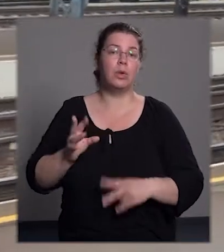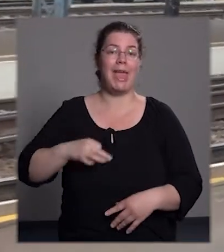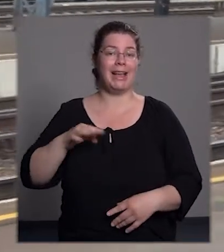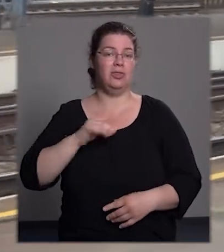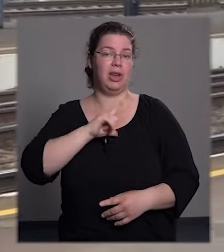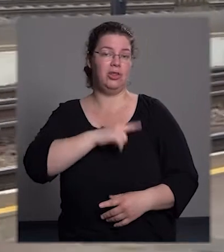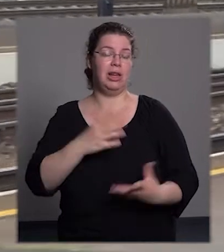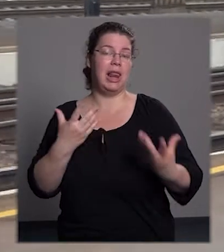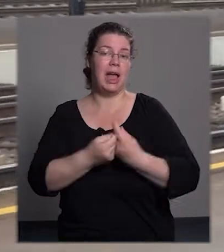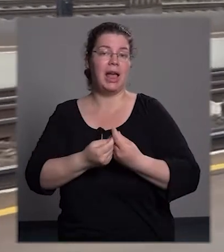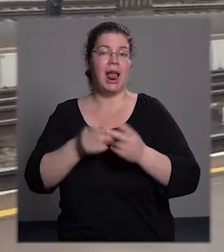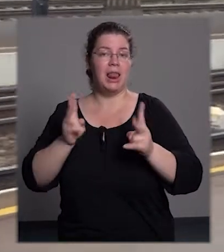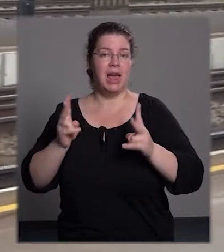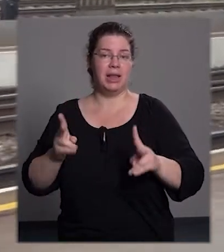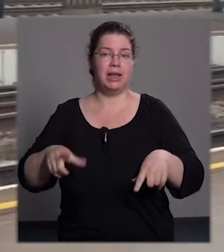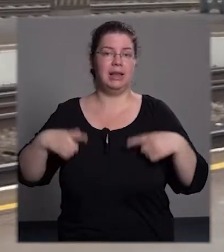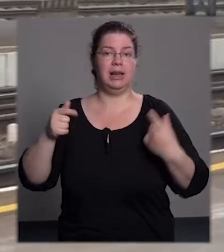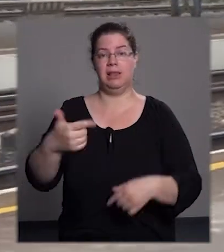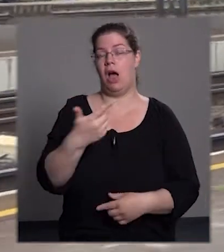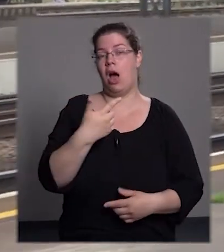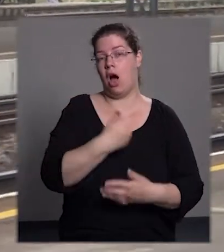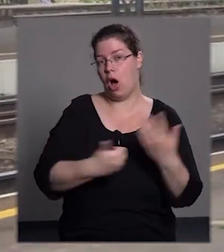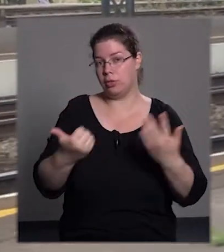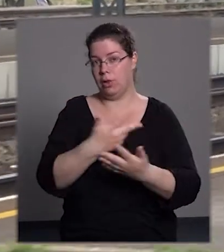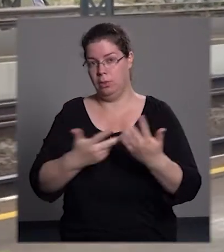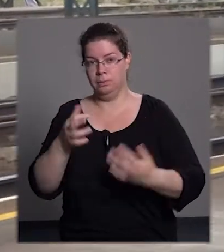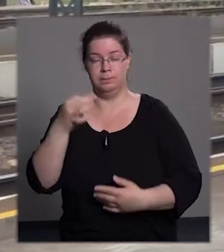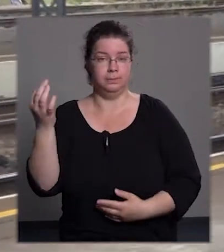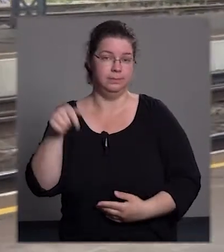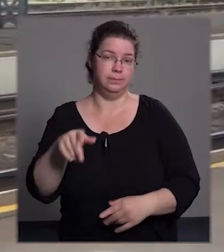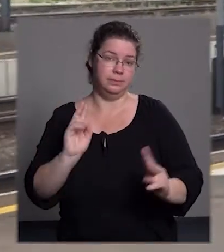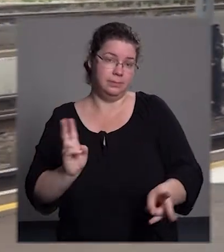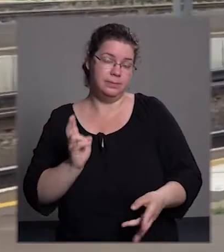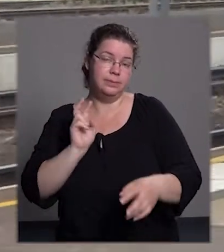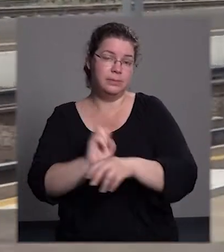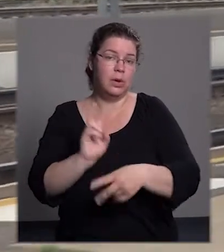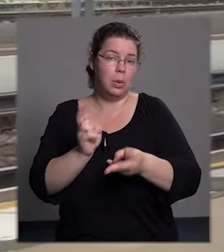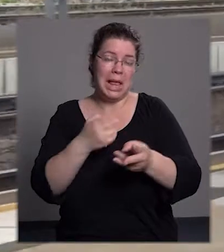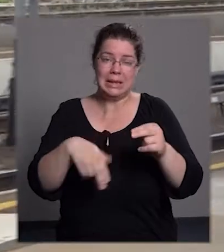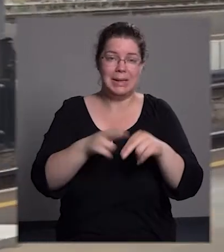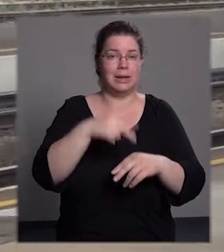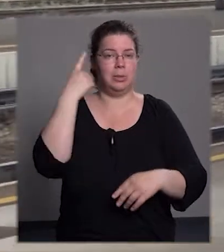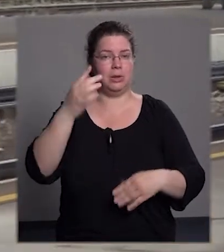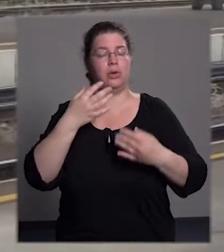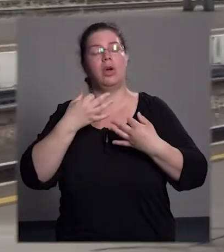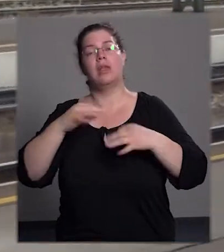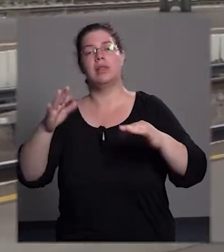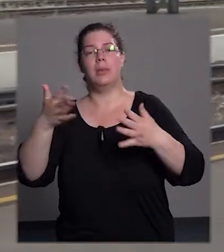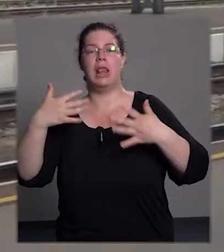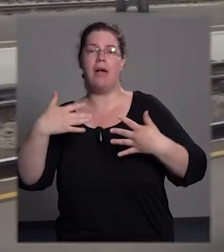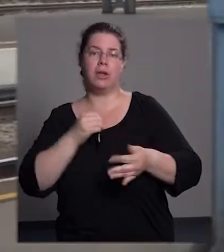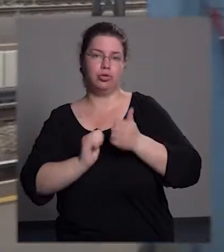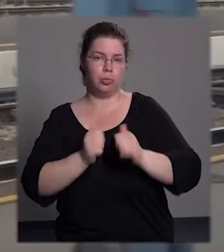lélekkel lehetett élni ezt a 60-80 napot, ez az is kellett, hogy a lehető legtöbben tudjunk a szabad levegőn sportolni, és